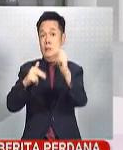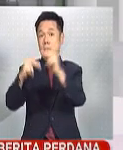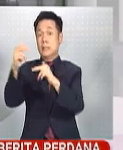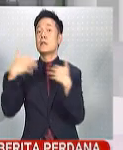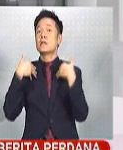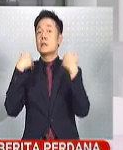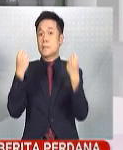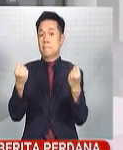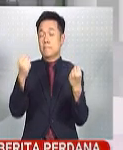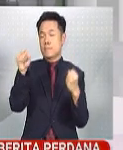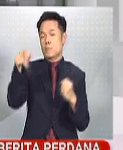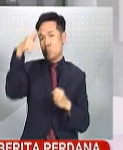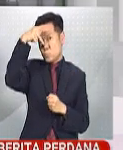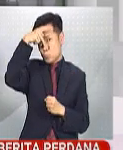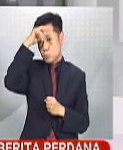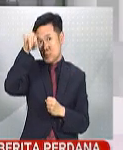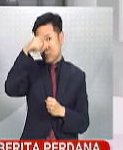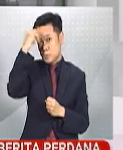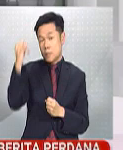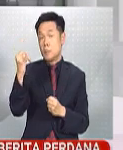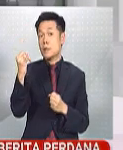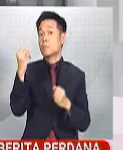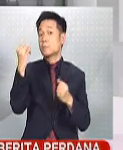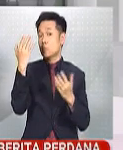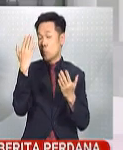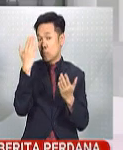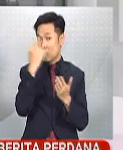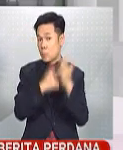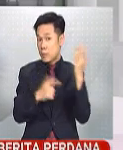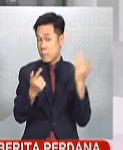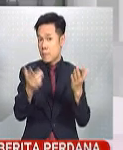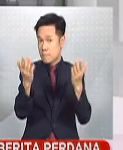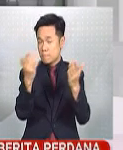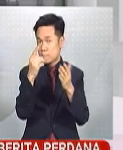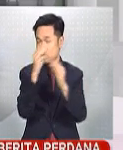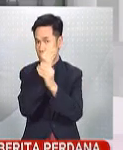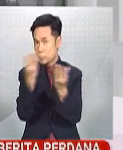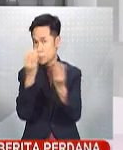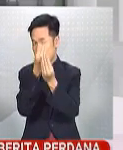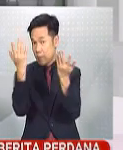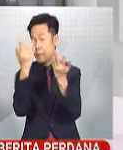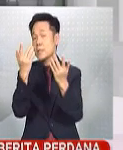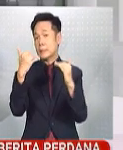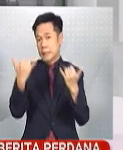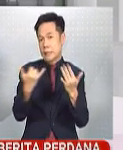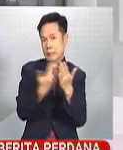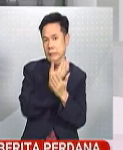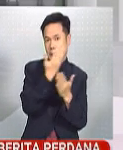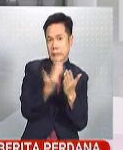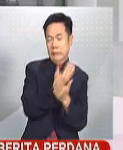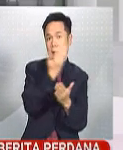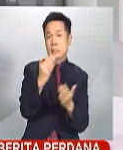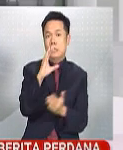Kesihatan KKM Putrajaya bagi mendapatkan maklumat berkenaan perkembangan terkini COVID-19. Tan Sri Muhyiddin diberi taklimat oleh Ketua